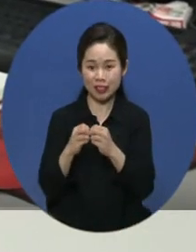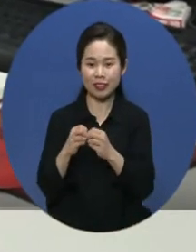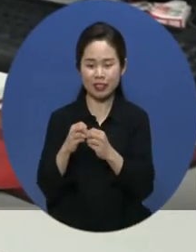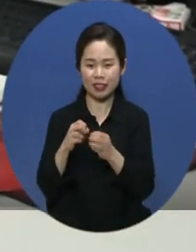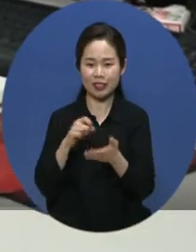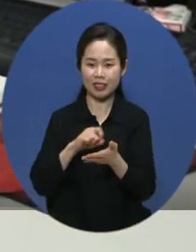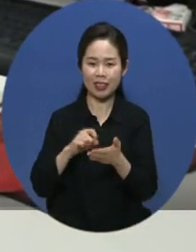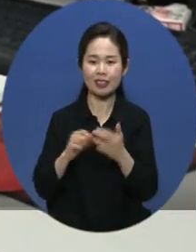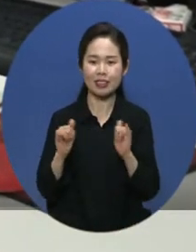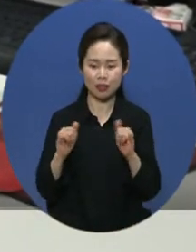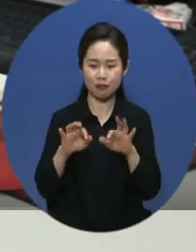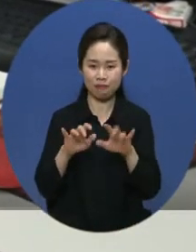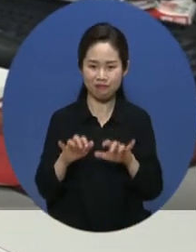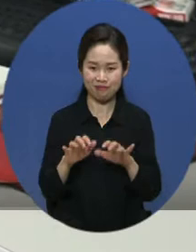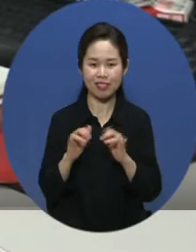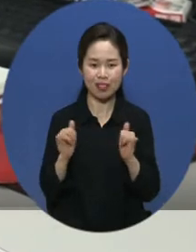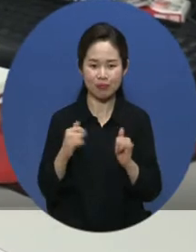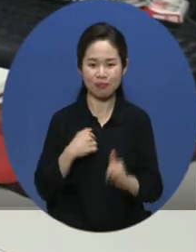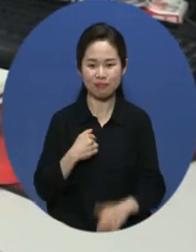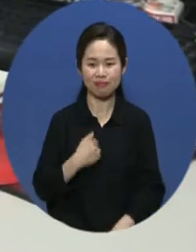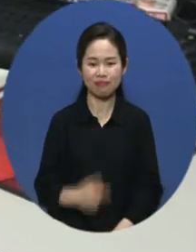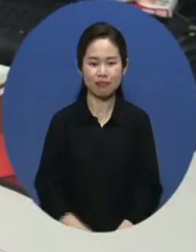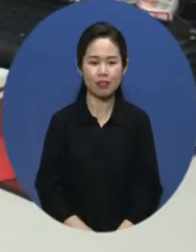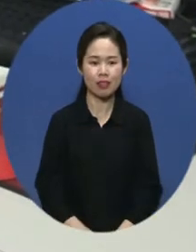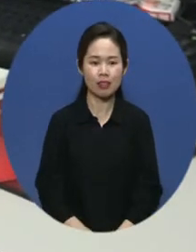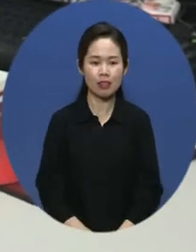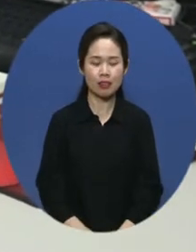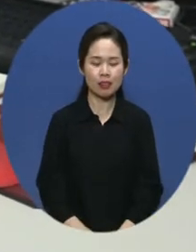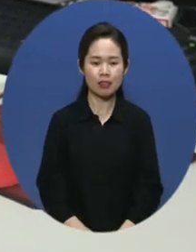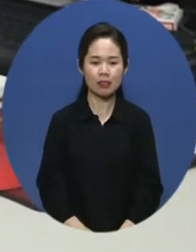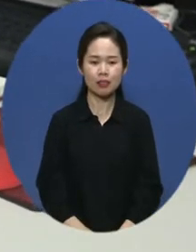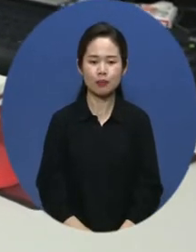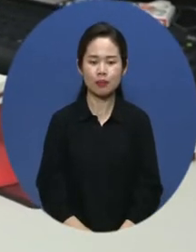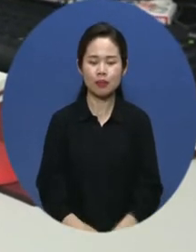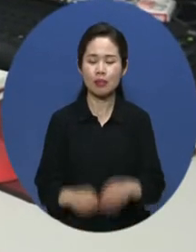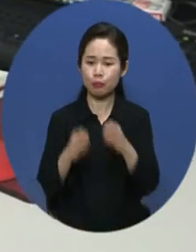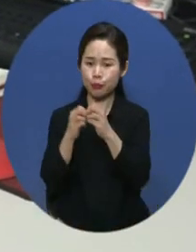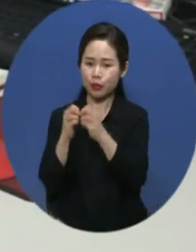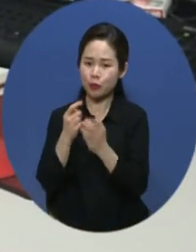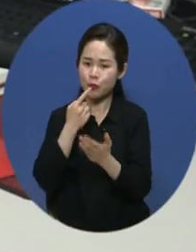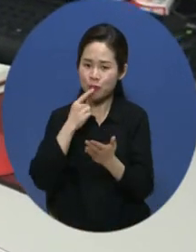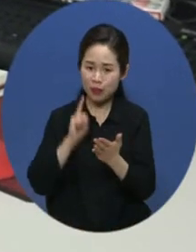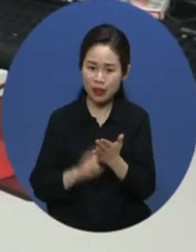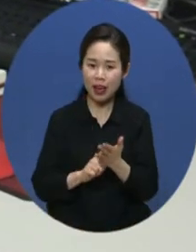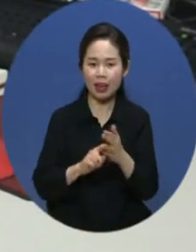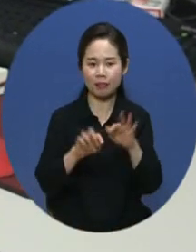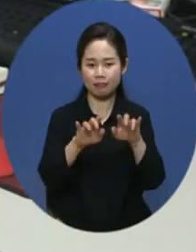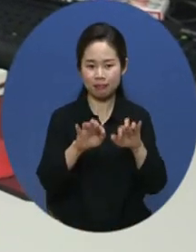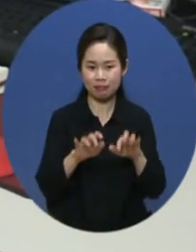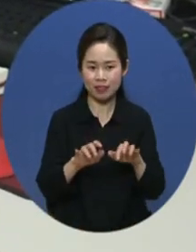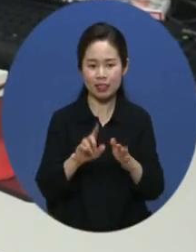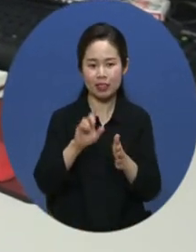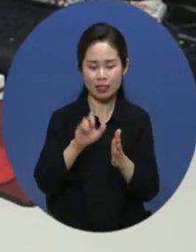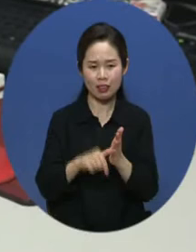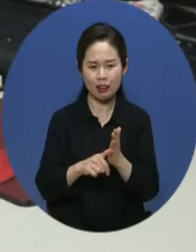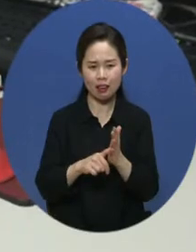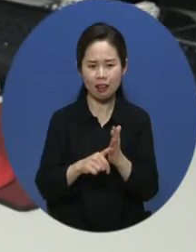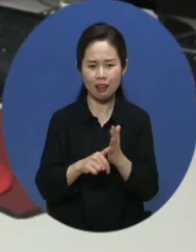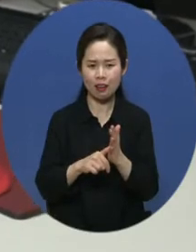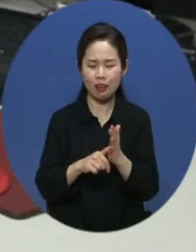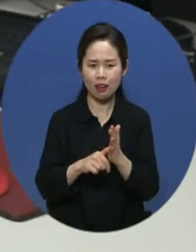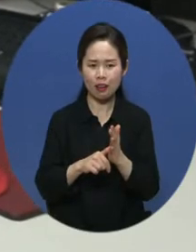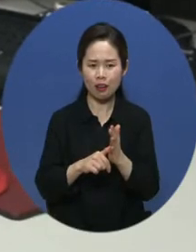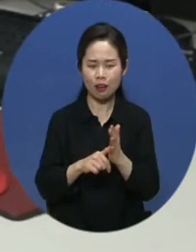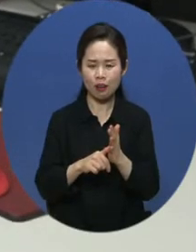글을 작성을 하고 있습니다. 직접 이제 쉬운 글로 만드시는 작업을 하시면서 네. 직접적으로